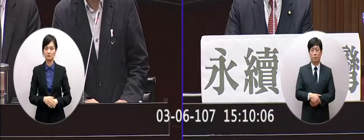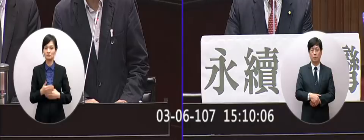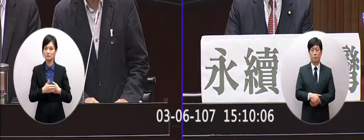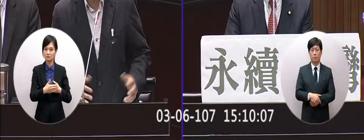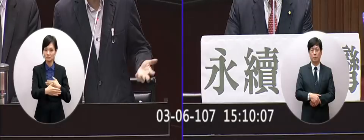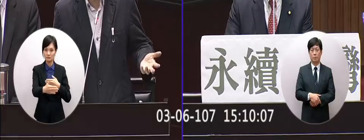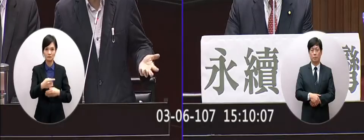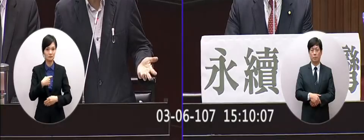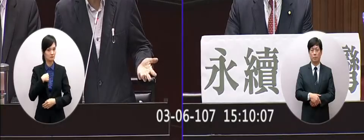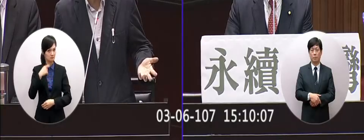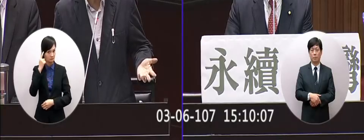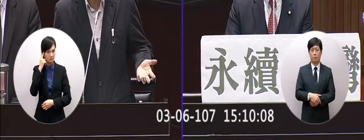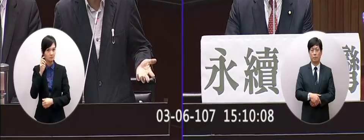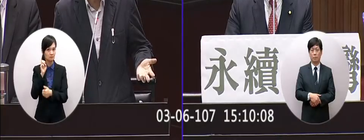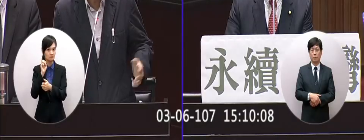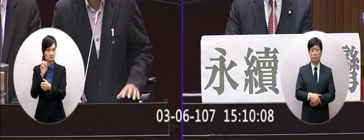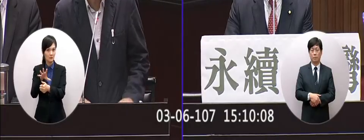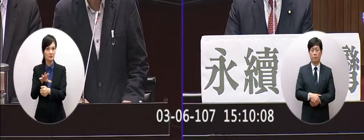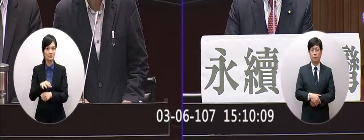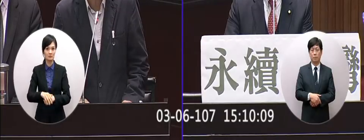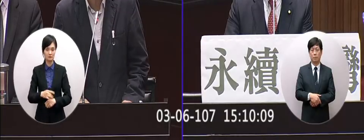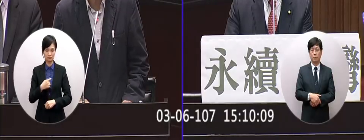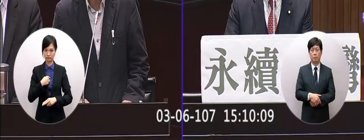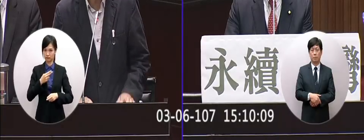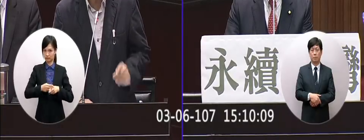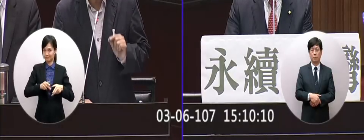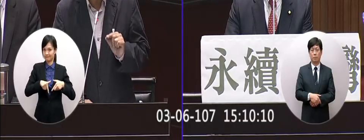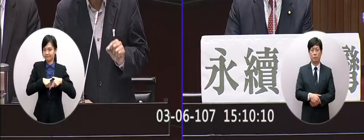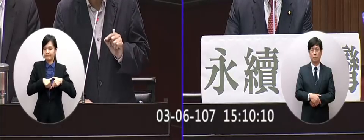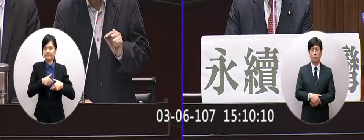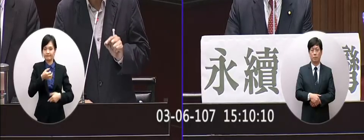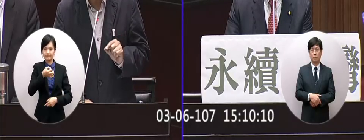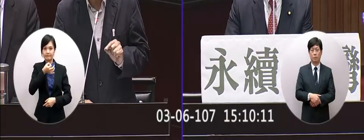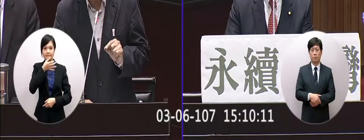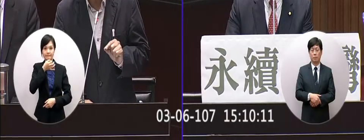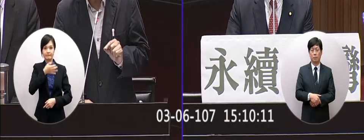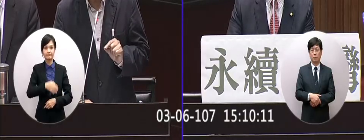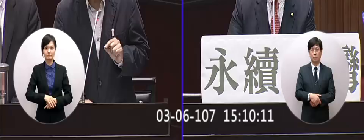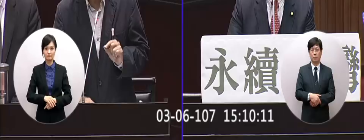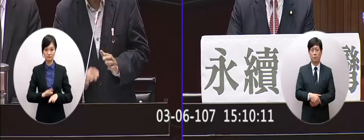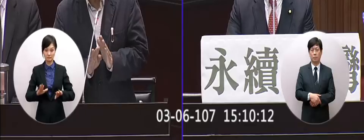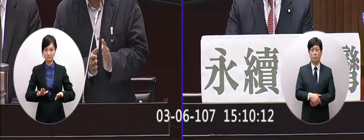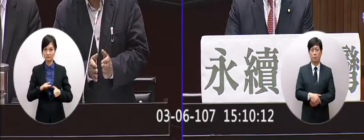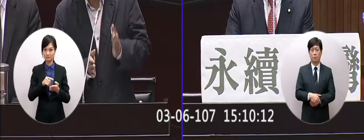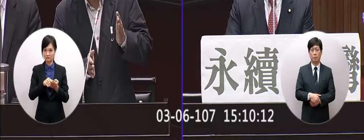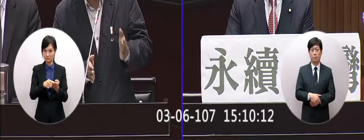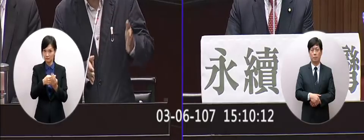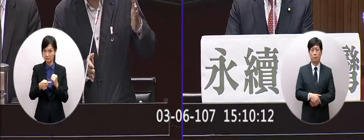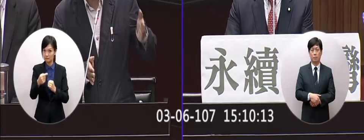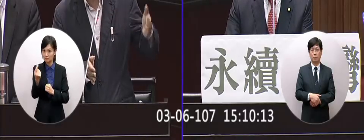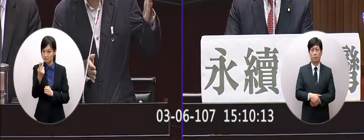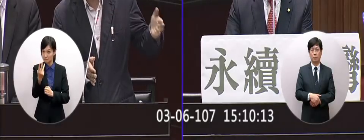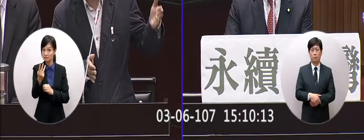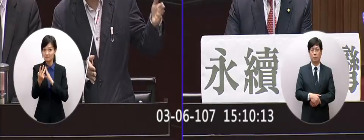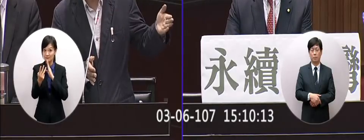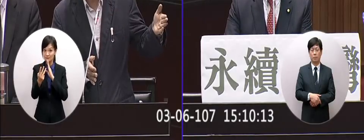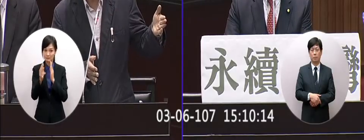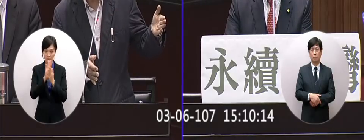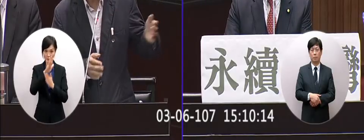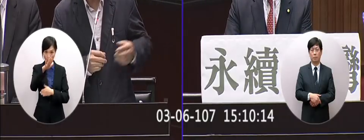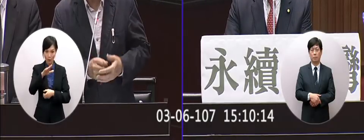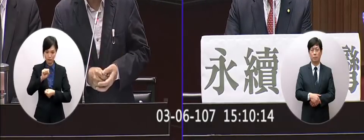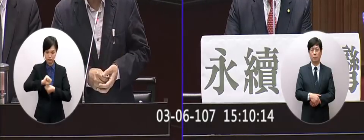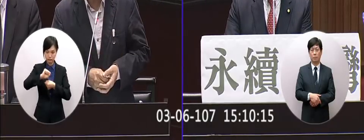这个委员特别明白的讲，我们认为我们是有信心的，而且现在这三件，你再来就会看到不断的一直提升